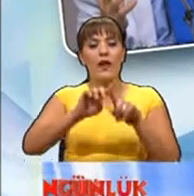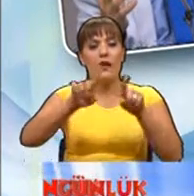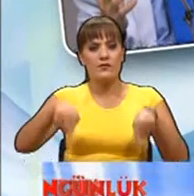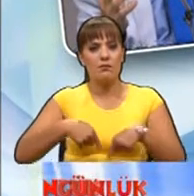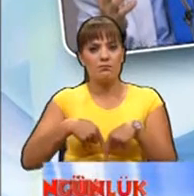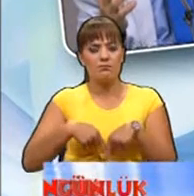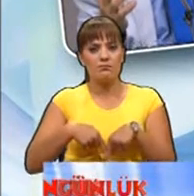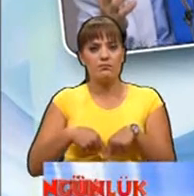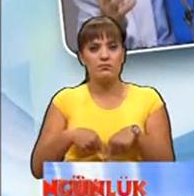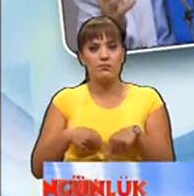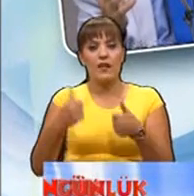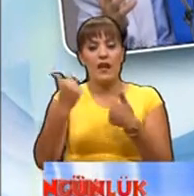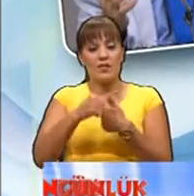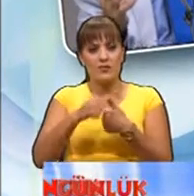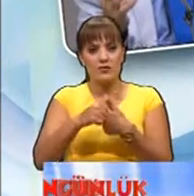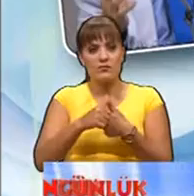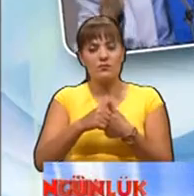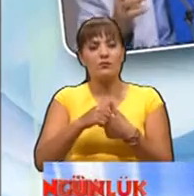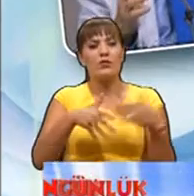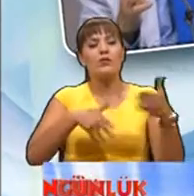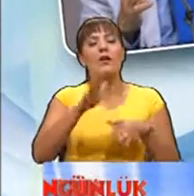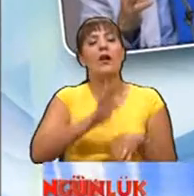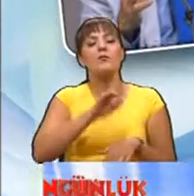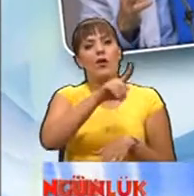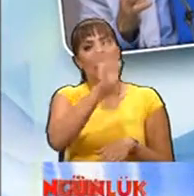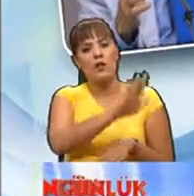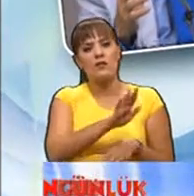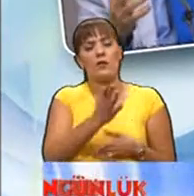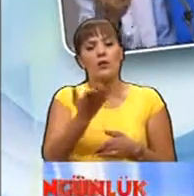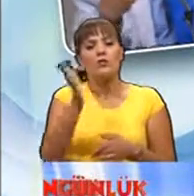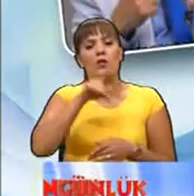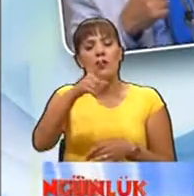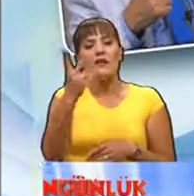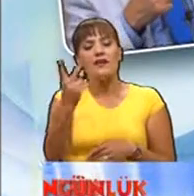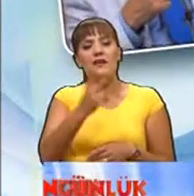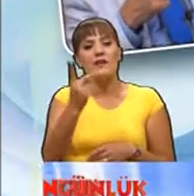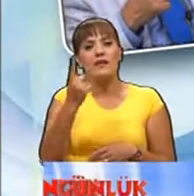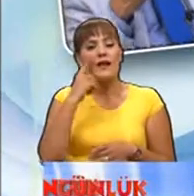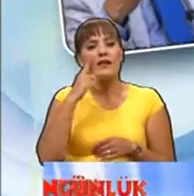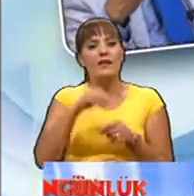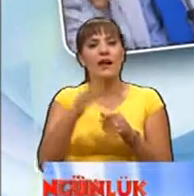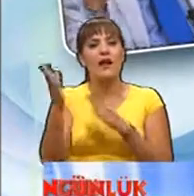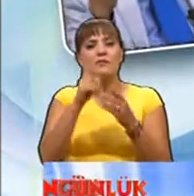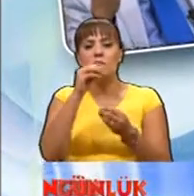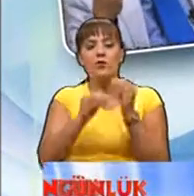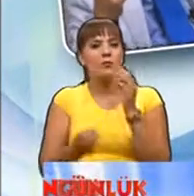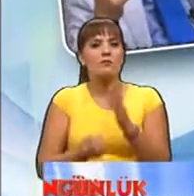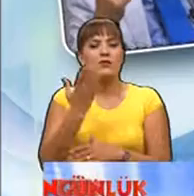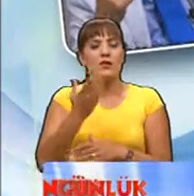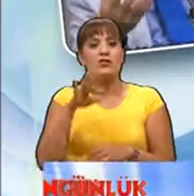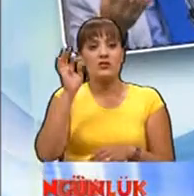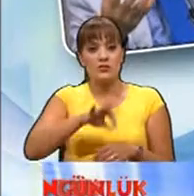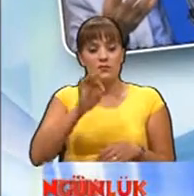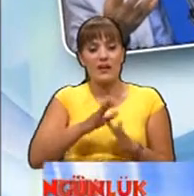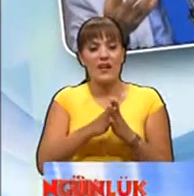arsam eşim mağdur olmasın, ona kalsın. Peki sonradan o iki tanık arasında bir husumet çıkarsa? Güzel, güzel.